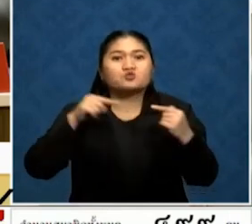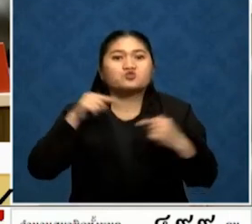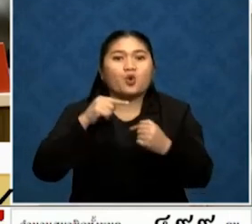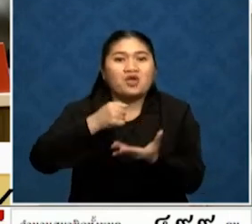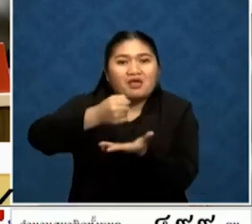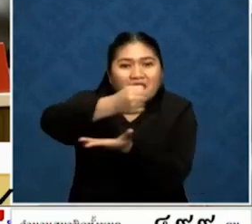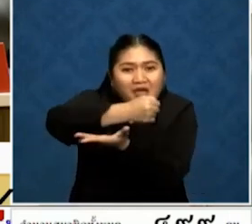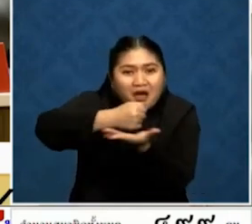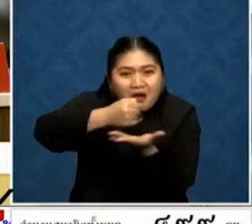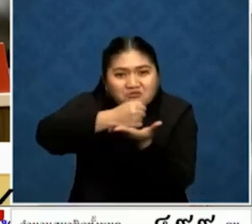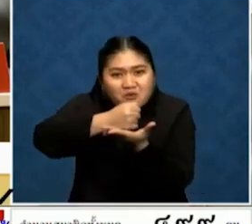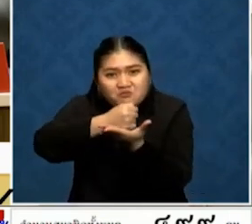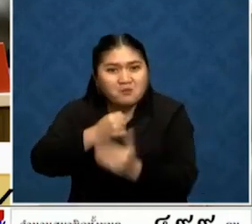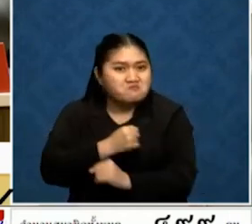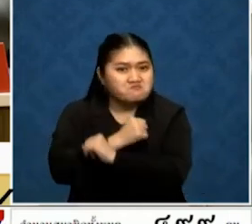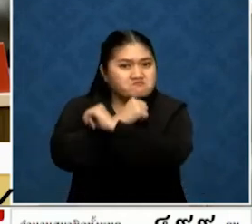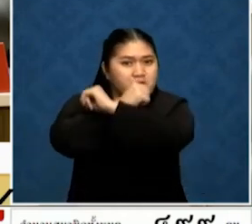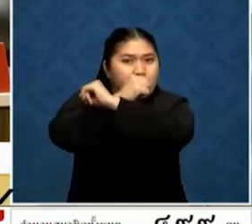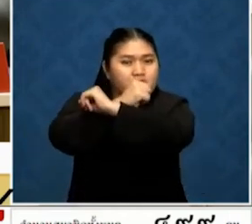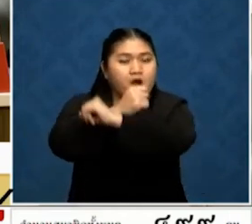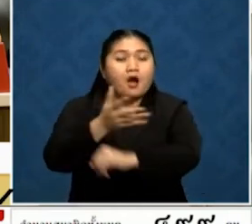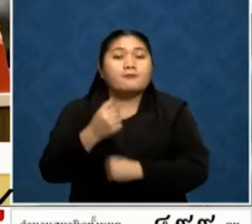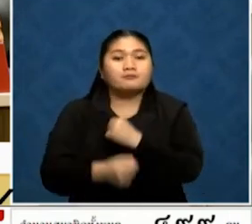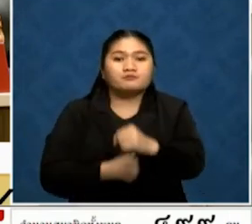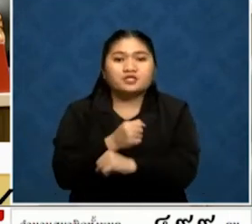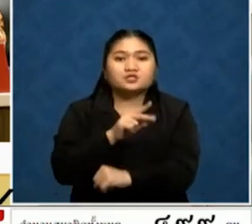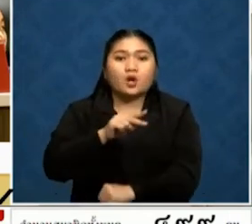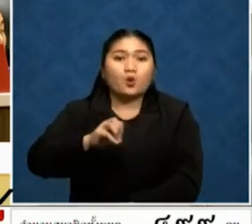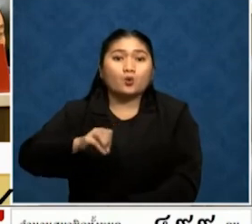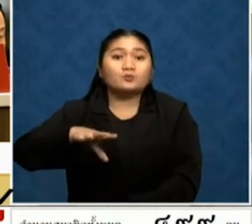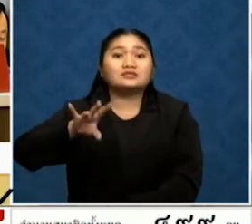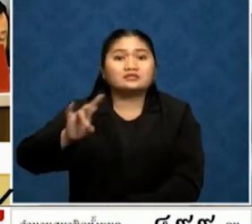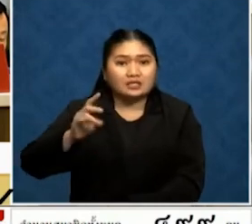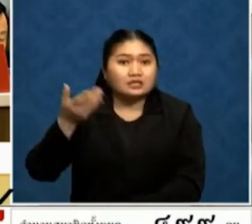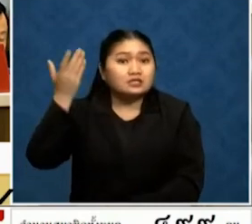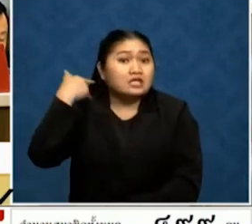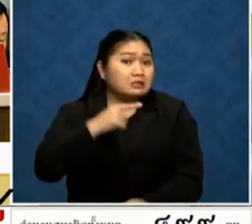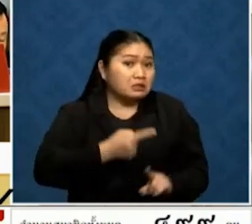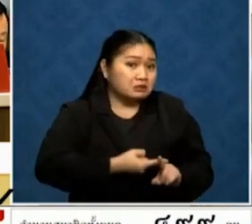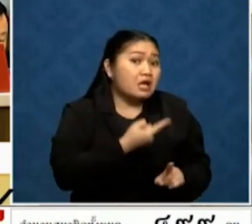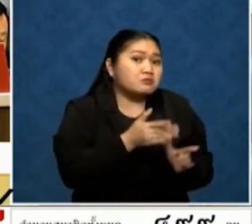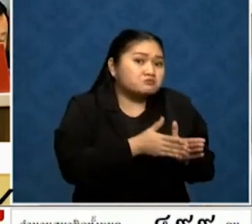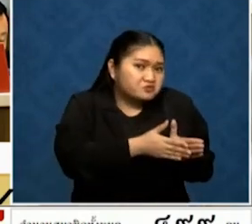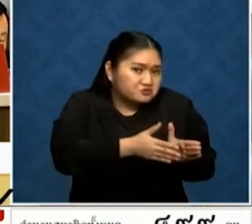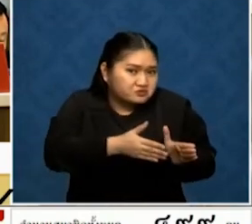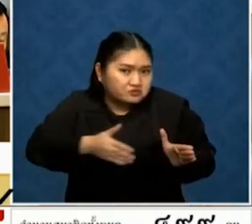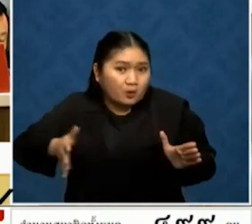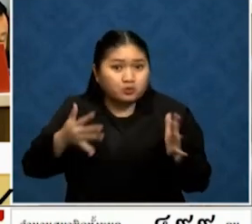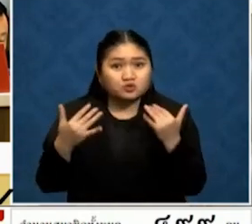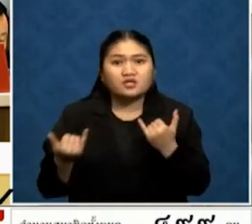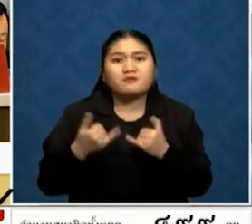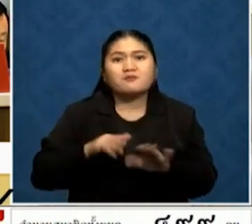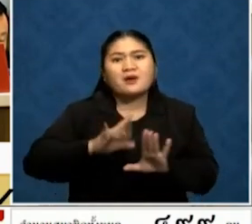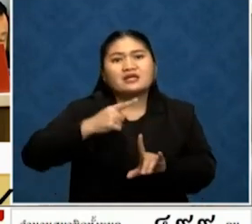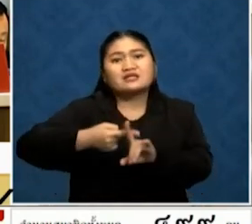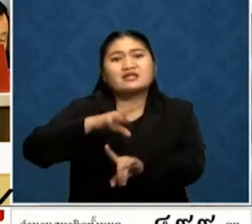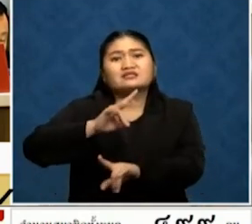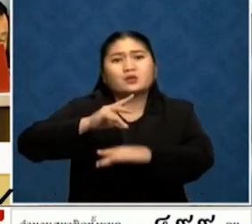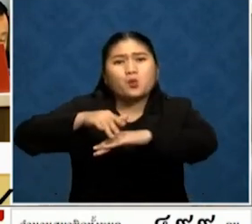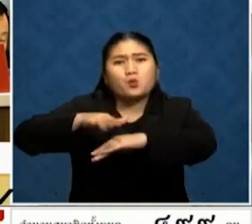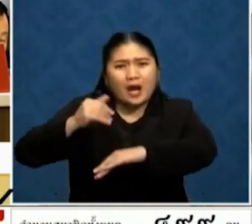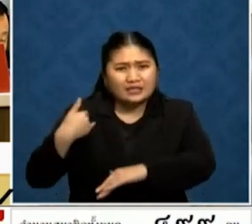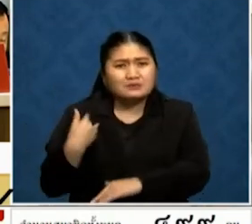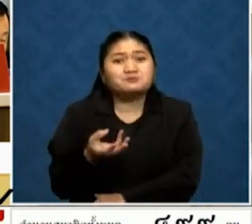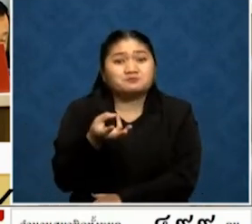สพติดค่ะในปี2567นี้นะคะนับตั้งแต่ต้นปีจนตอนนี้ก็เพิ่งผ่านมาได้ประมาณ7เดือนกว่าๆเ